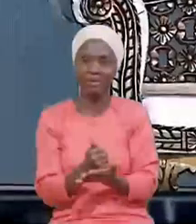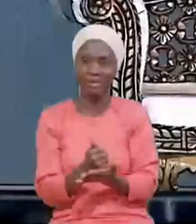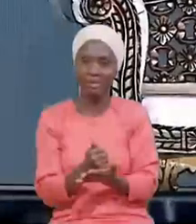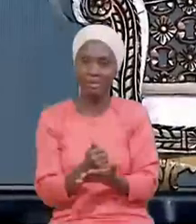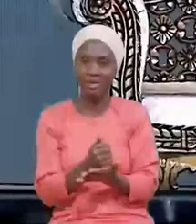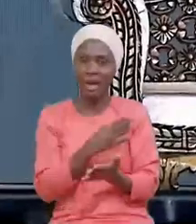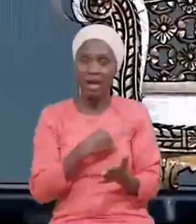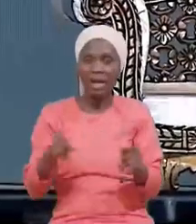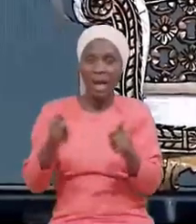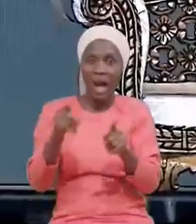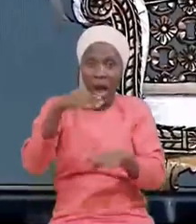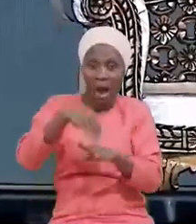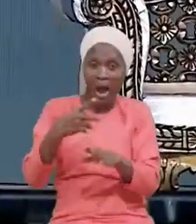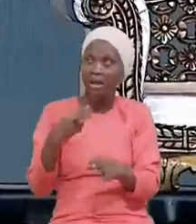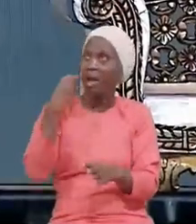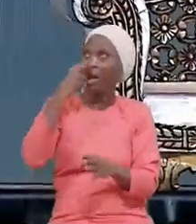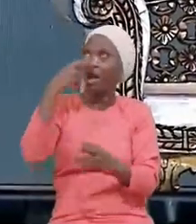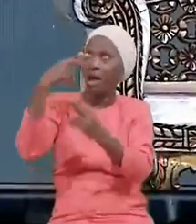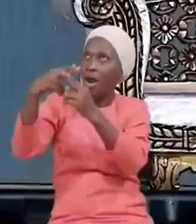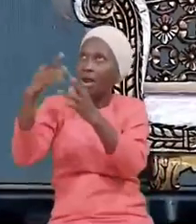À la mention du nom de Jésus,